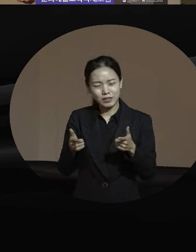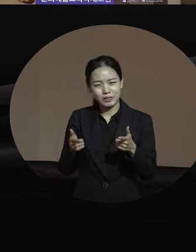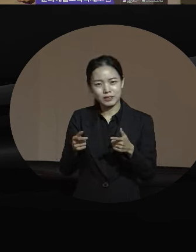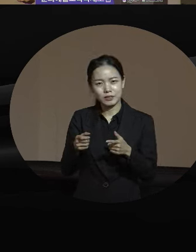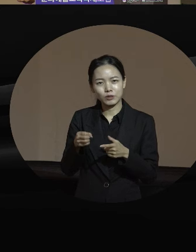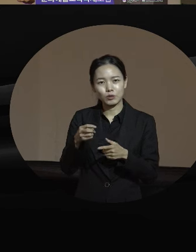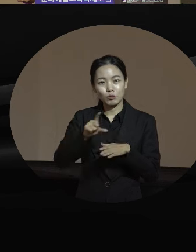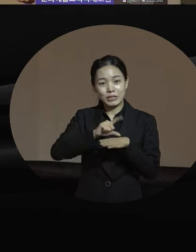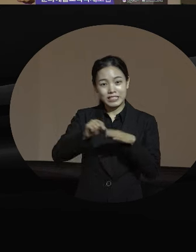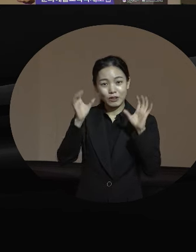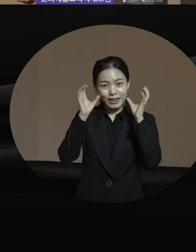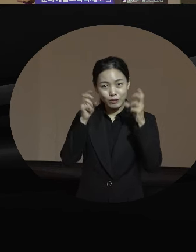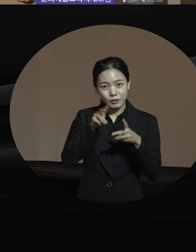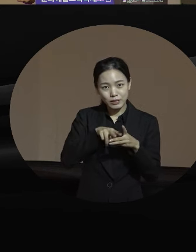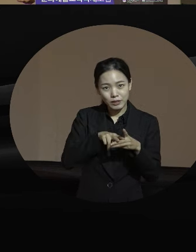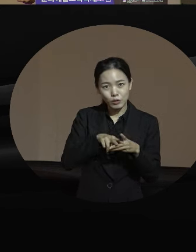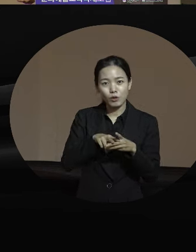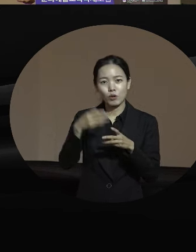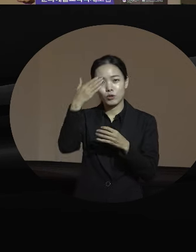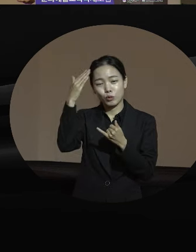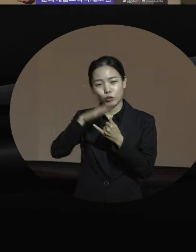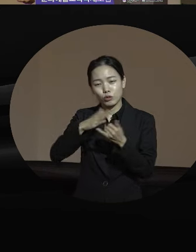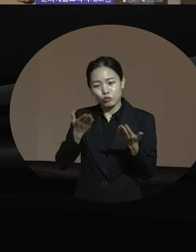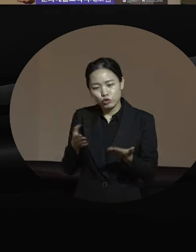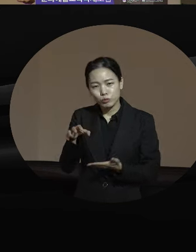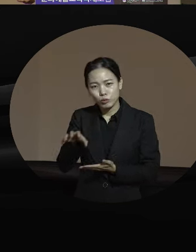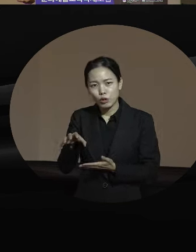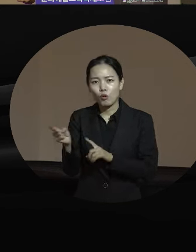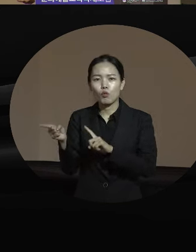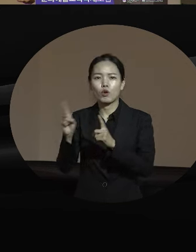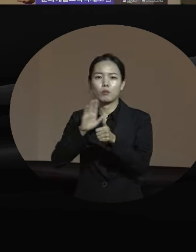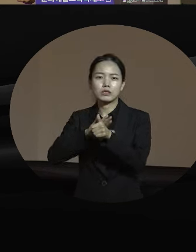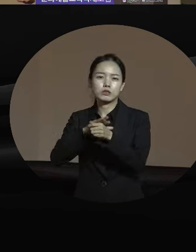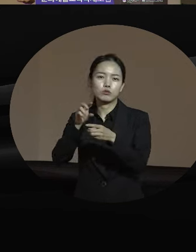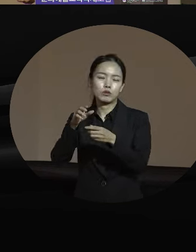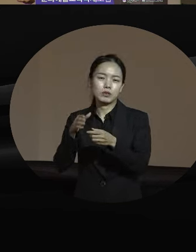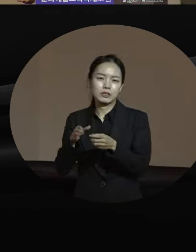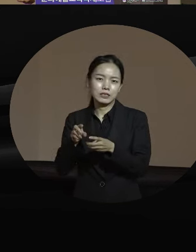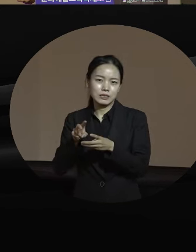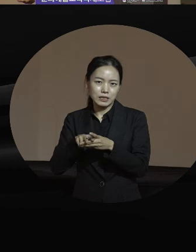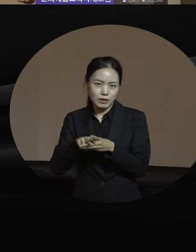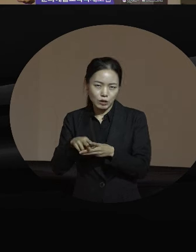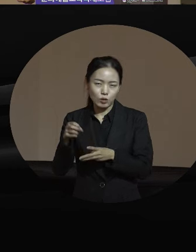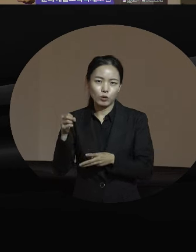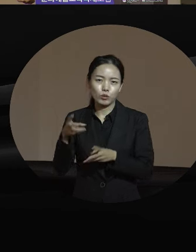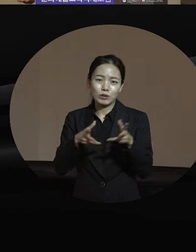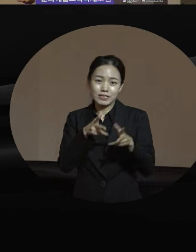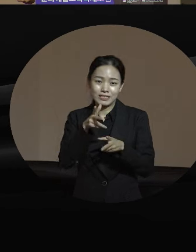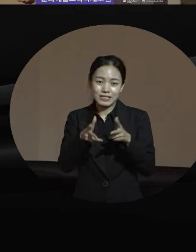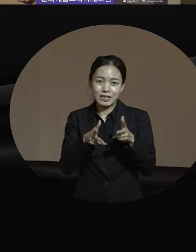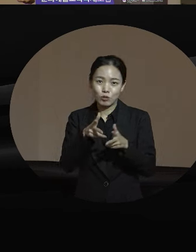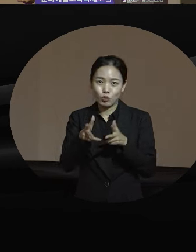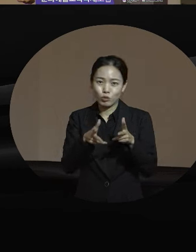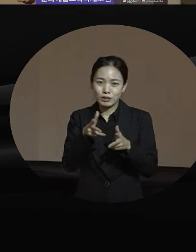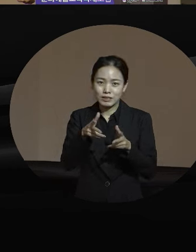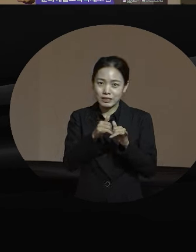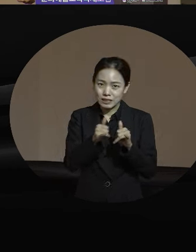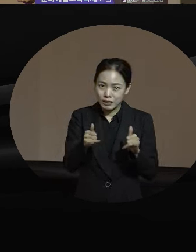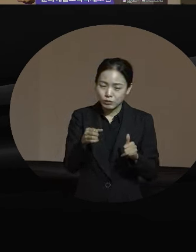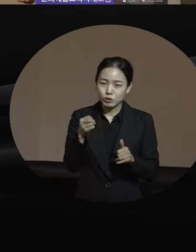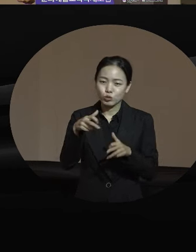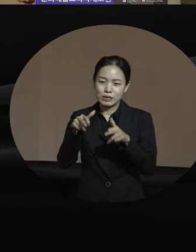지역아동센터, 학교 밖 청소년센터, 청소년쉼터와 회복지원시설, 산업단지 근로자, 장애인 주간보호센터,